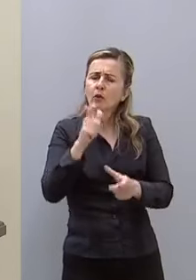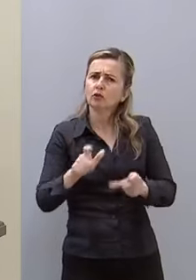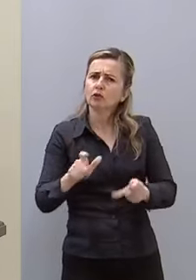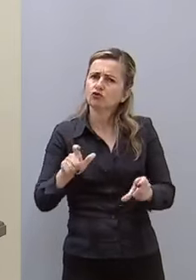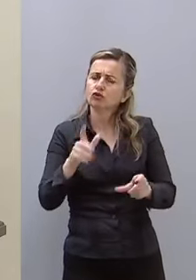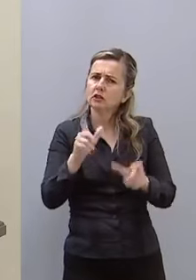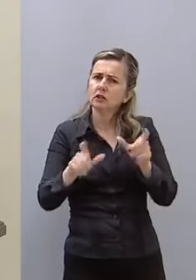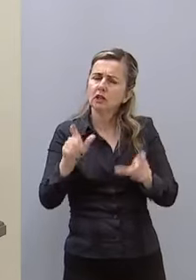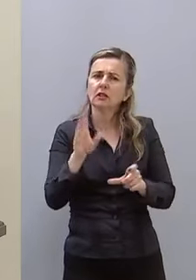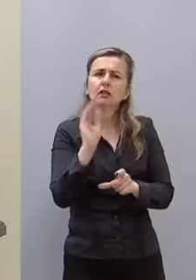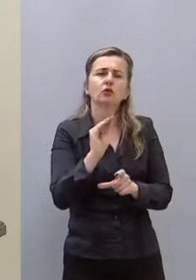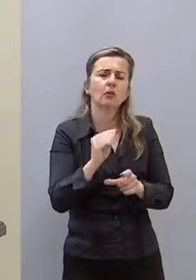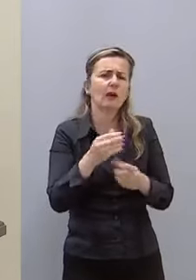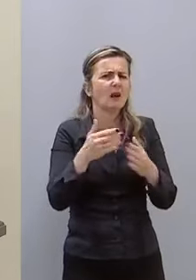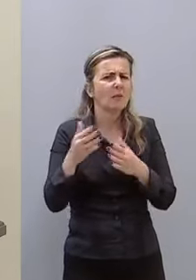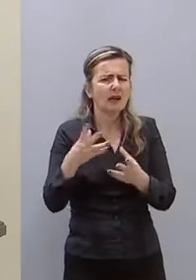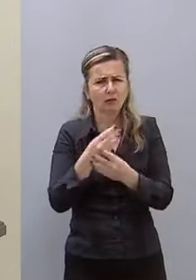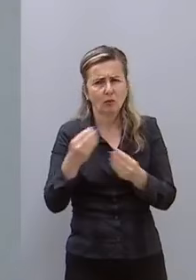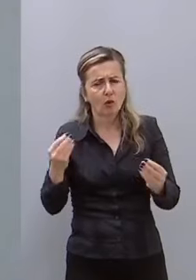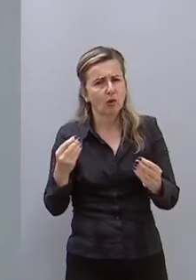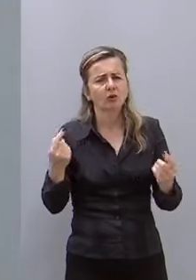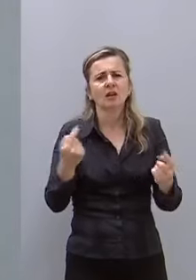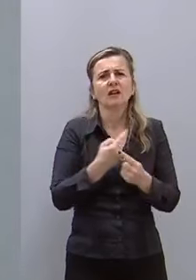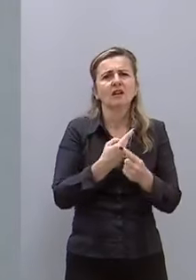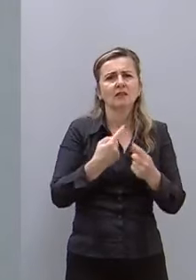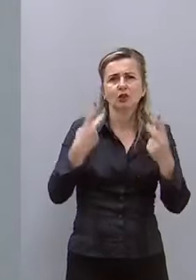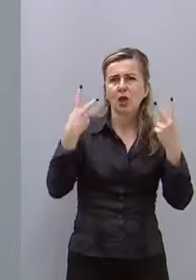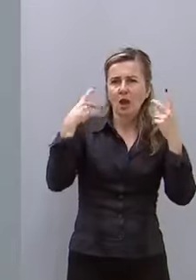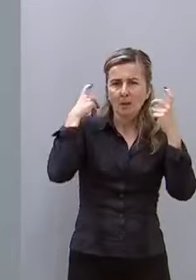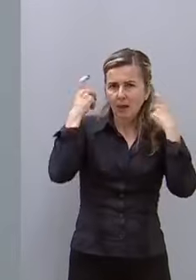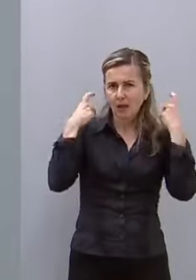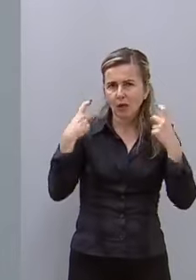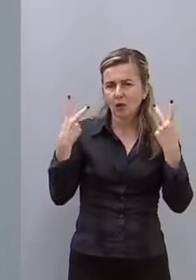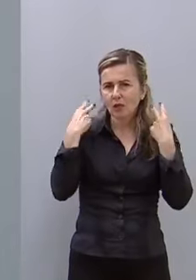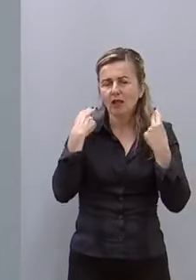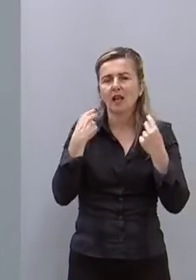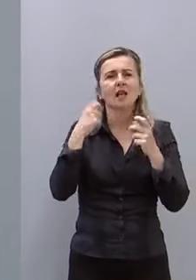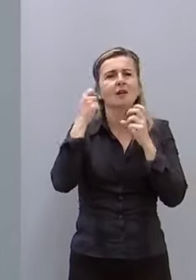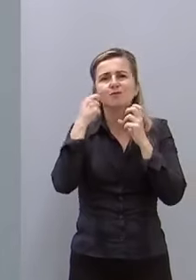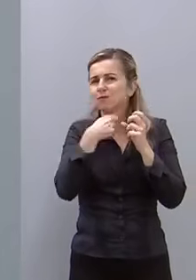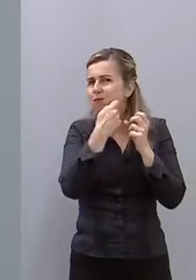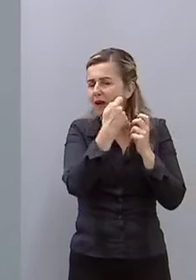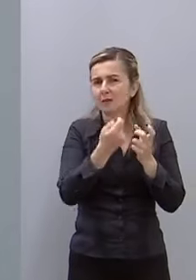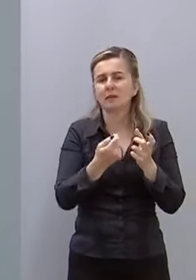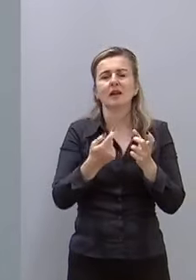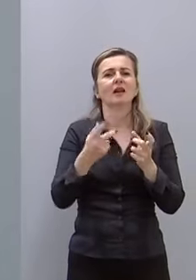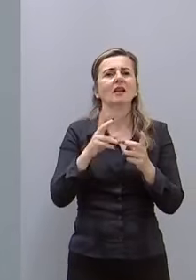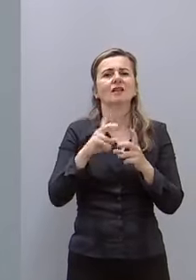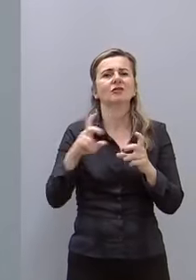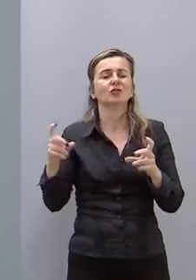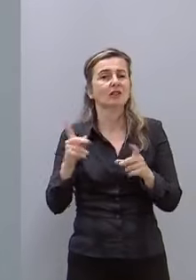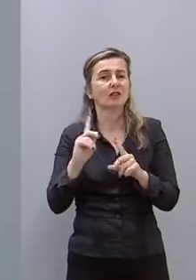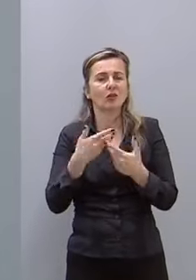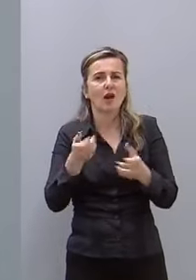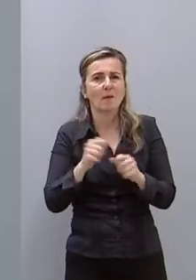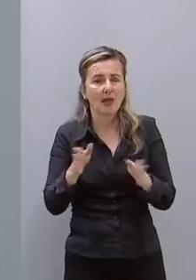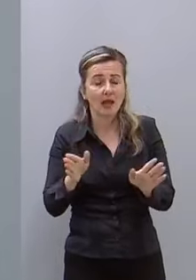che parrucchieri barbieri ha ben ragione dopo di che va rispettato il percorso